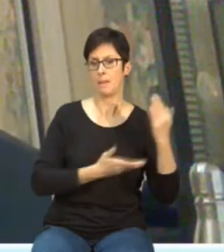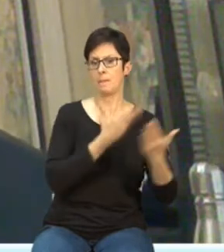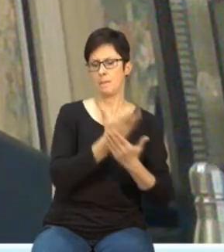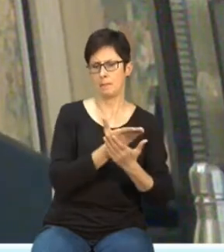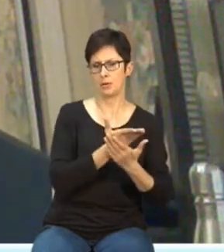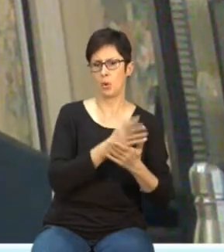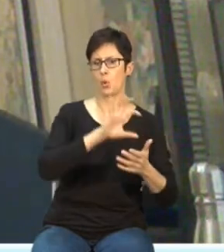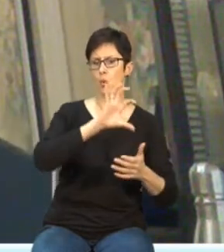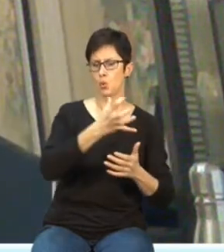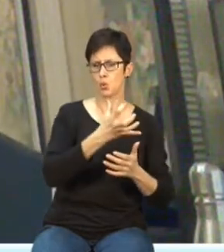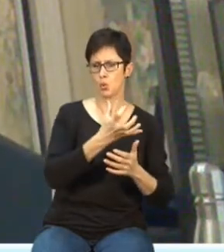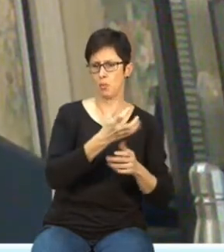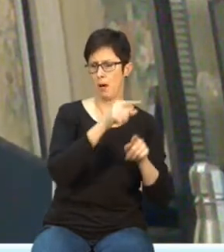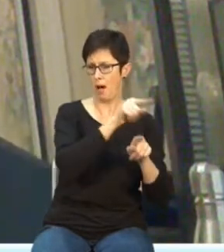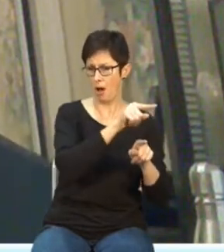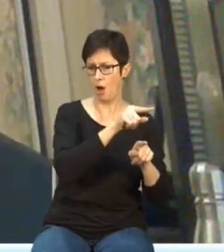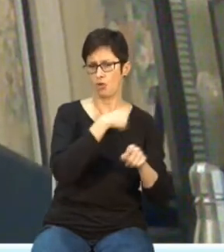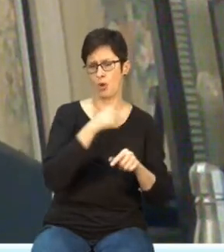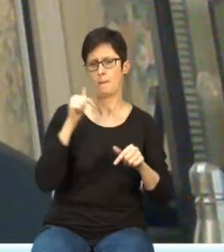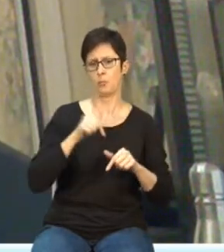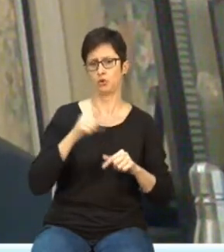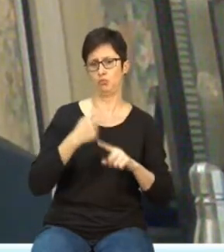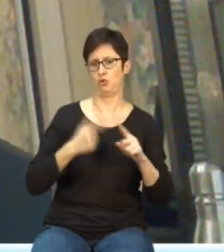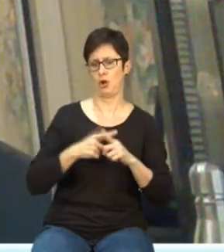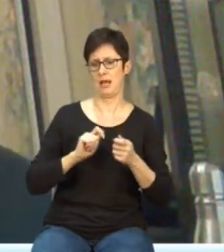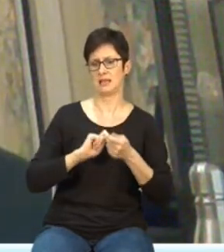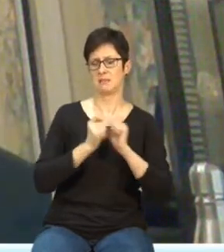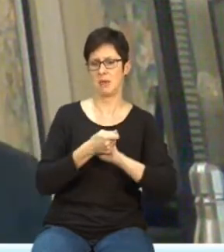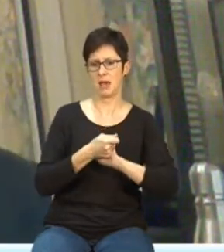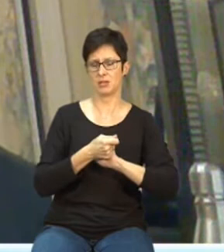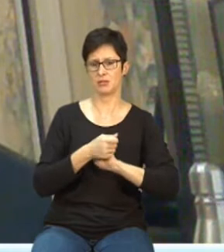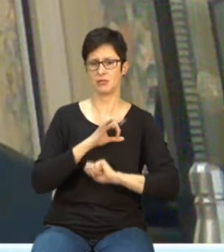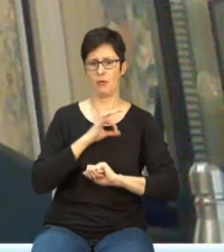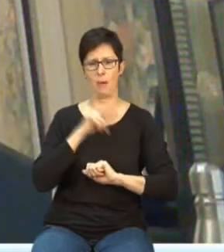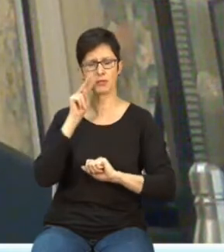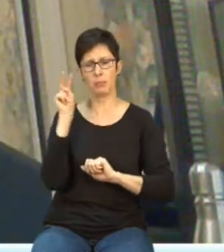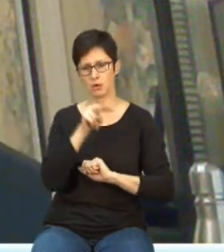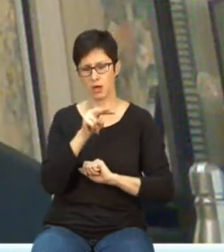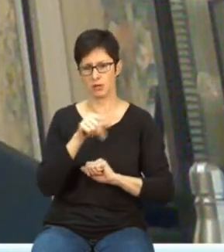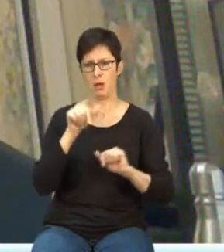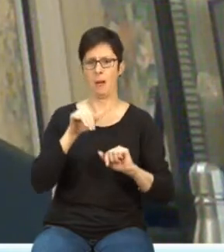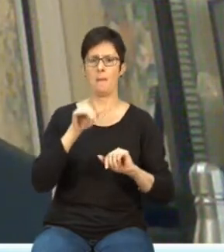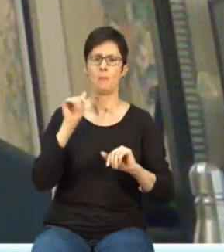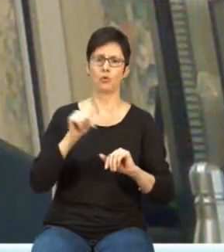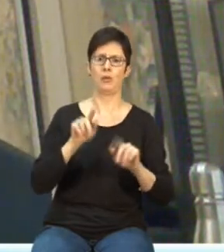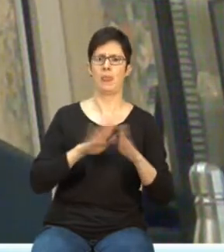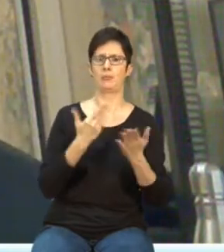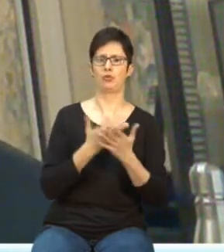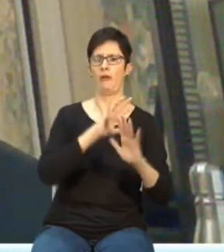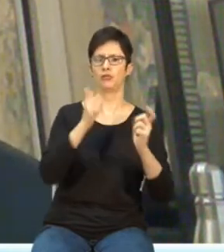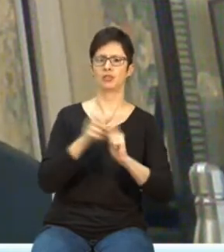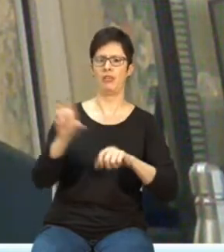by omnichef to musielibyśmy trochę zmienisz podejście i w na przykład wyłączyć wszystkie technologie umożliwiające